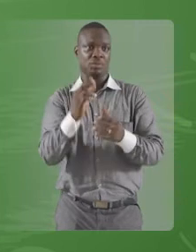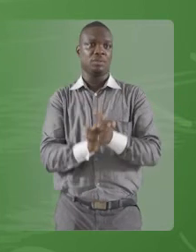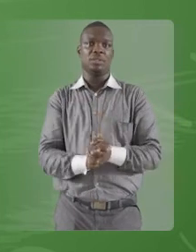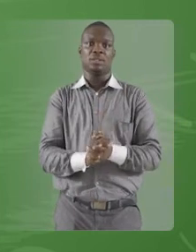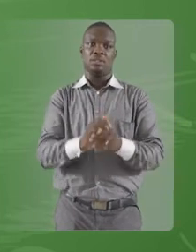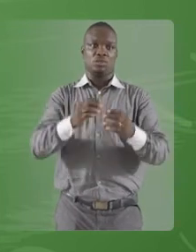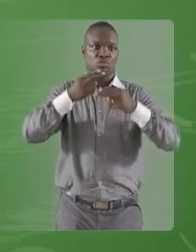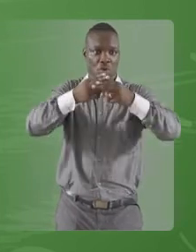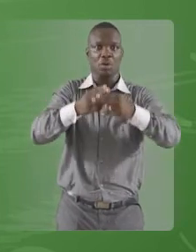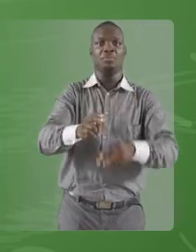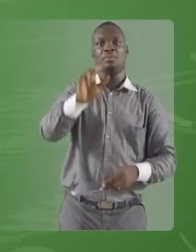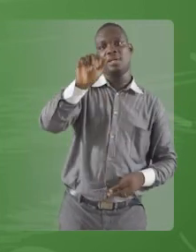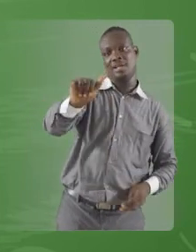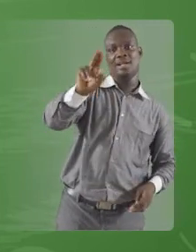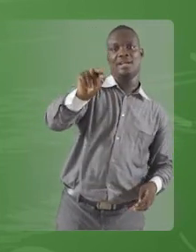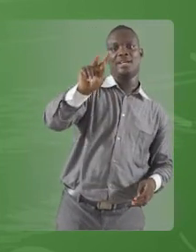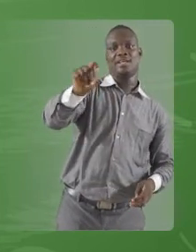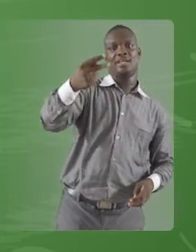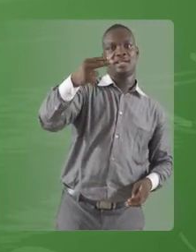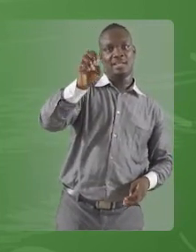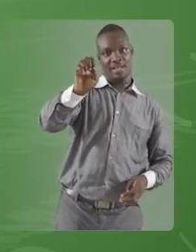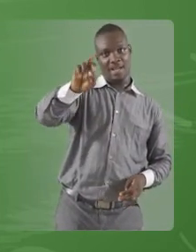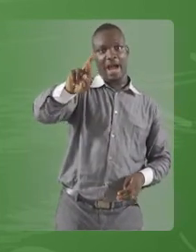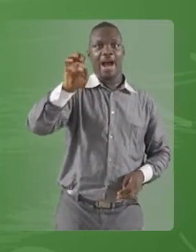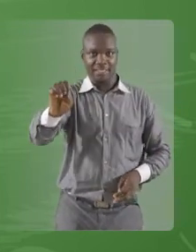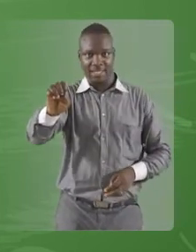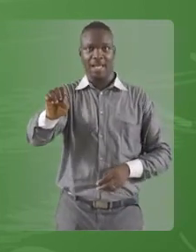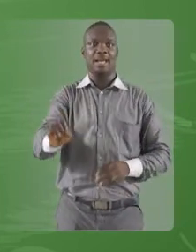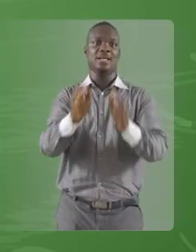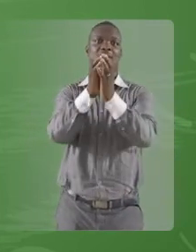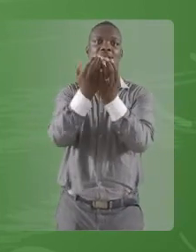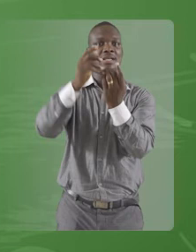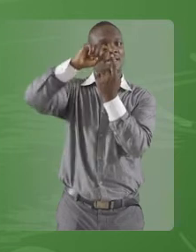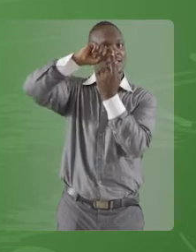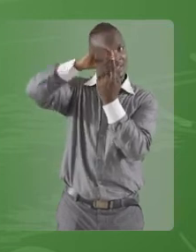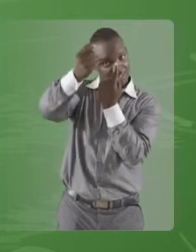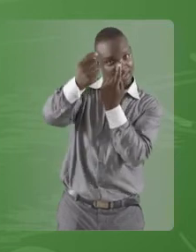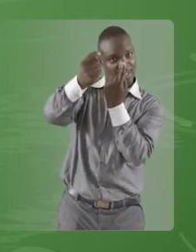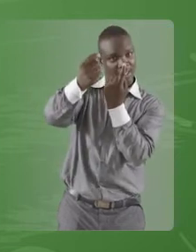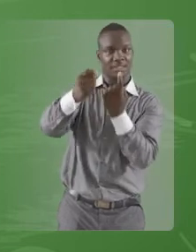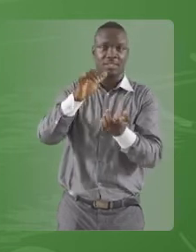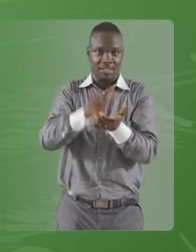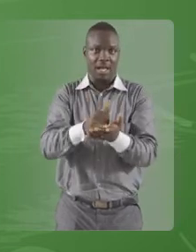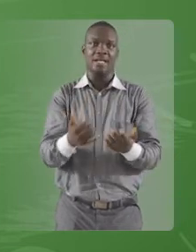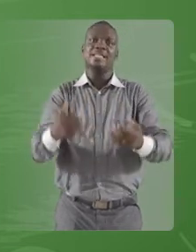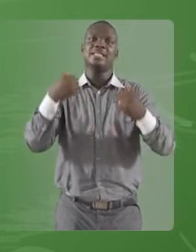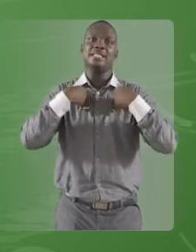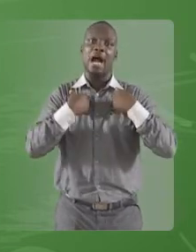ensemble l'antenne jeune et l'antenne mûre.